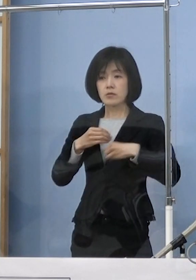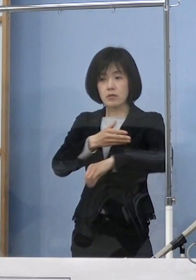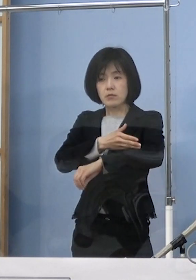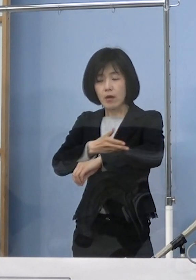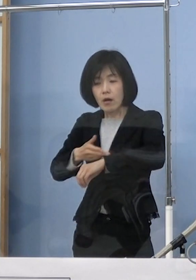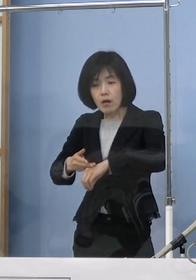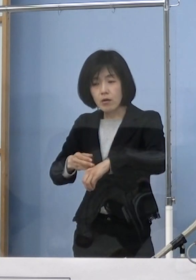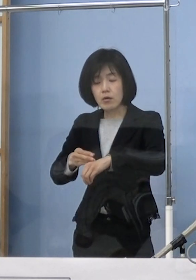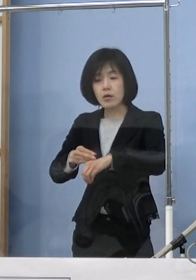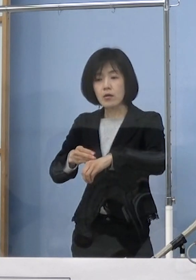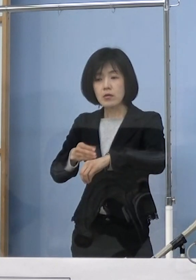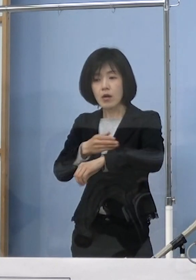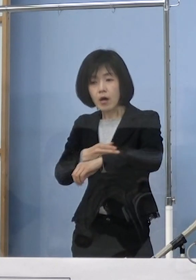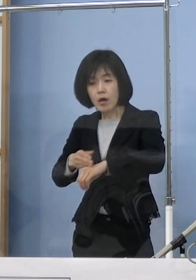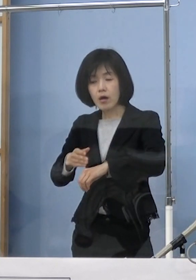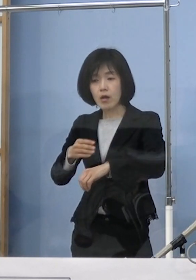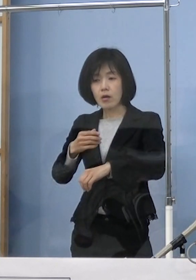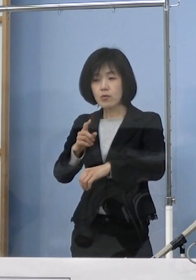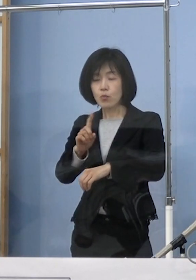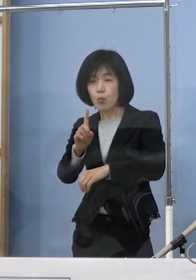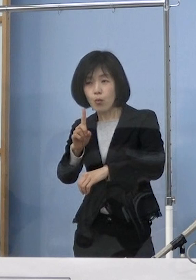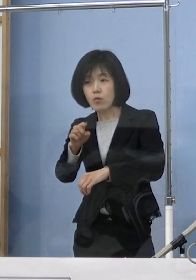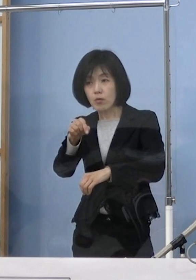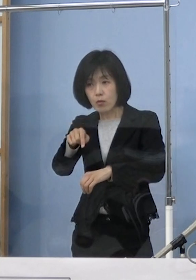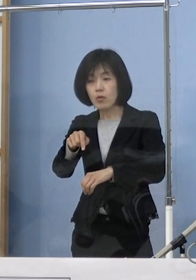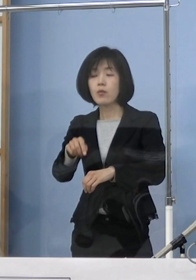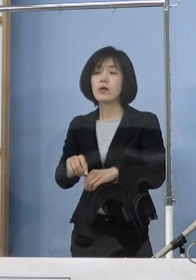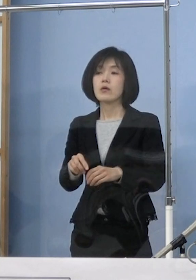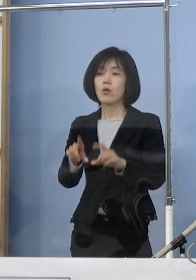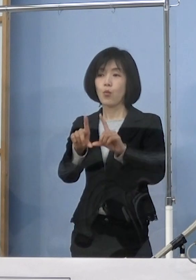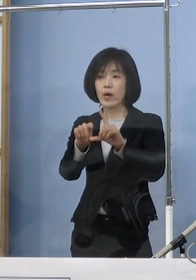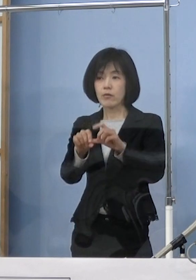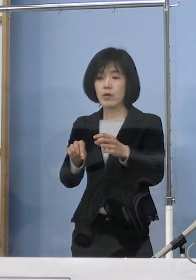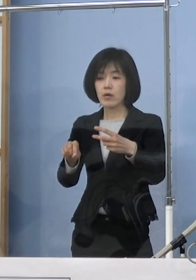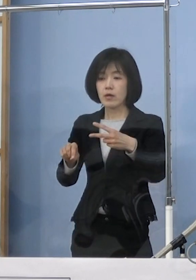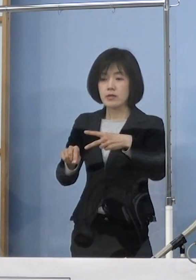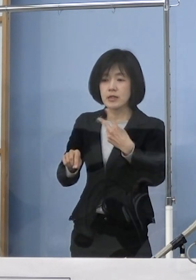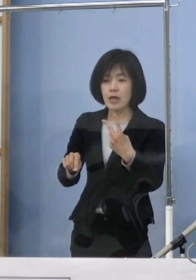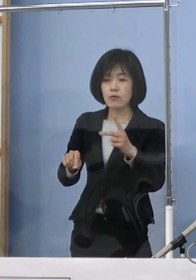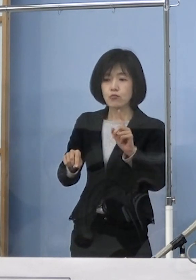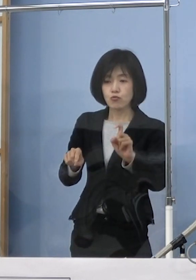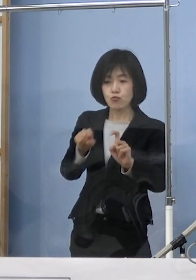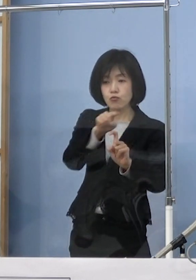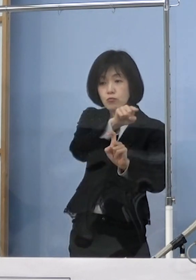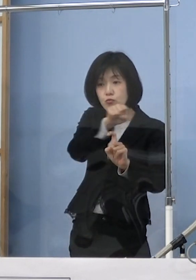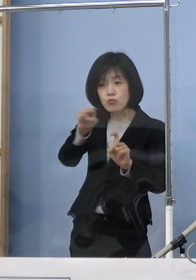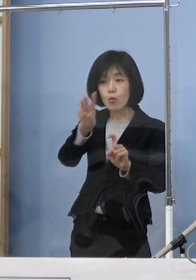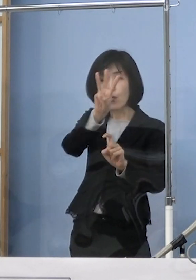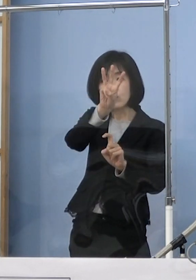の不明割合についてですが、こちらは210分の34。